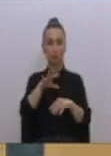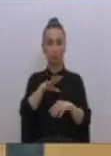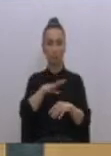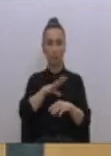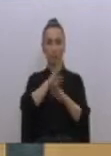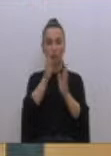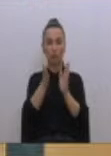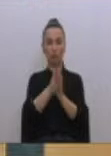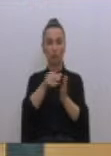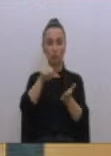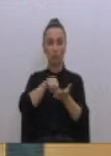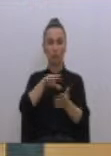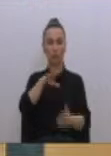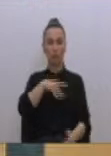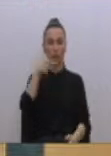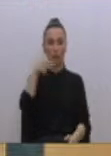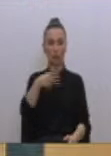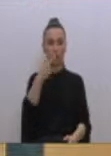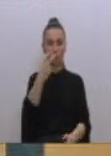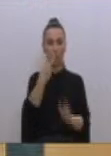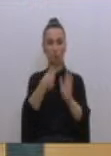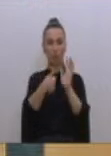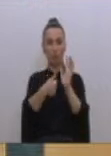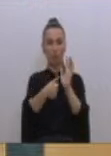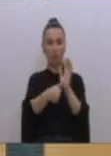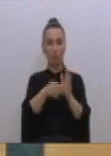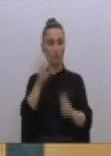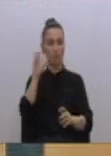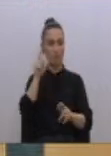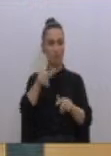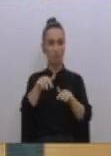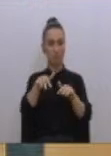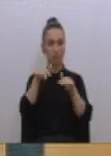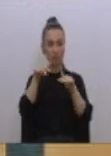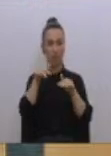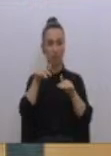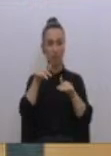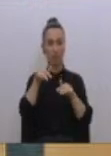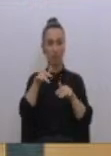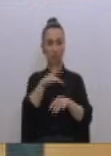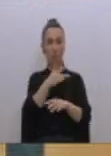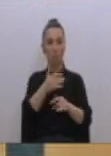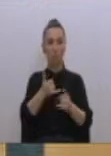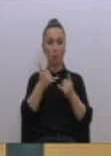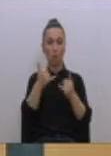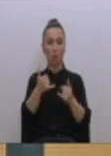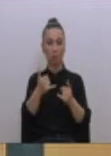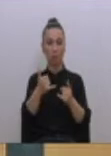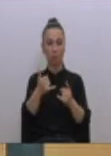ჯამში მონაწილეობდა 1226 სმენელი, საჯარო სექტორის აუდიტორული მომსახურების